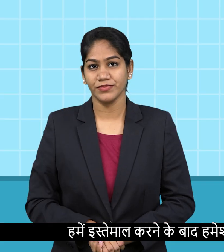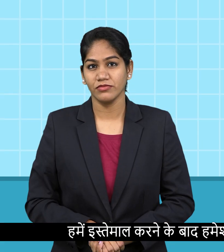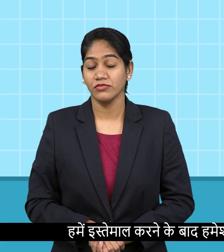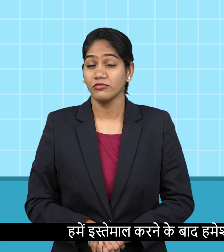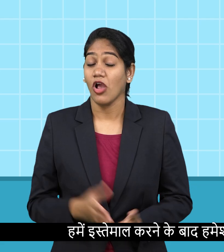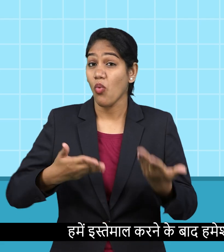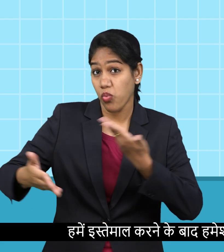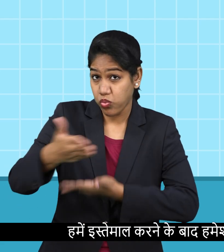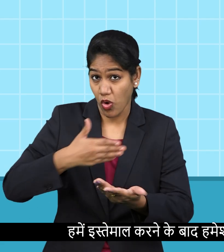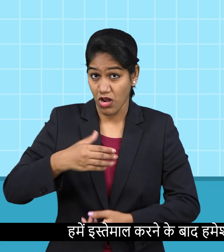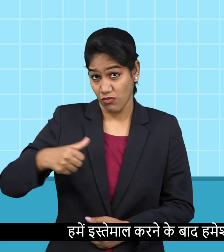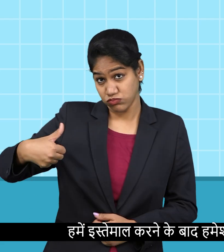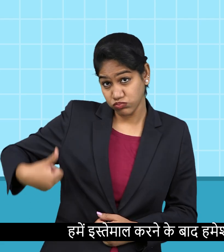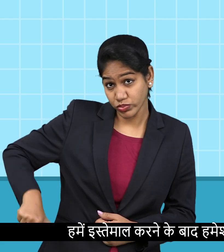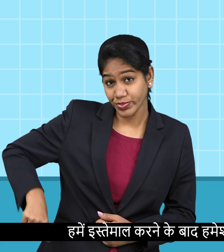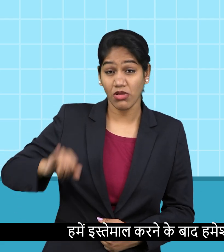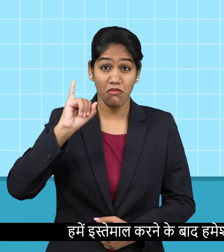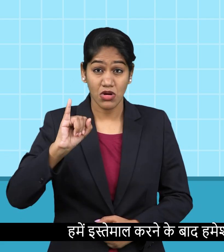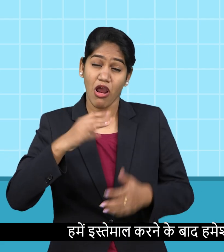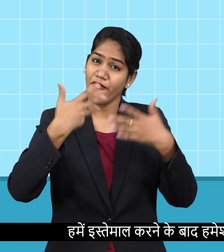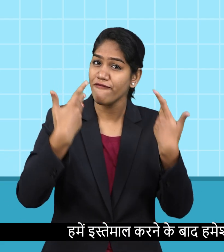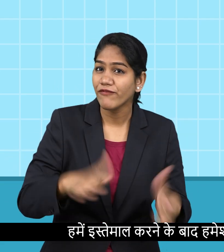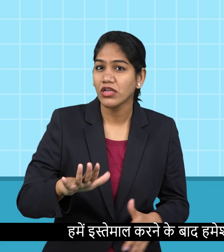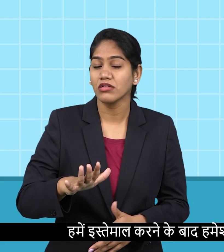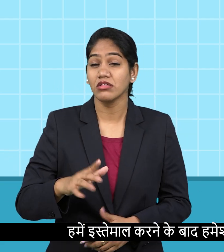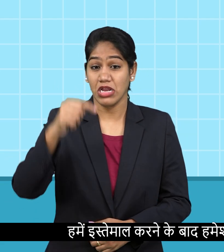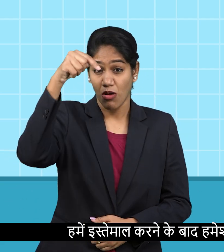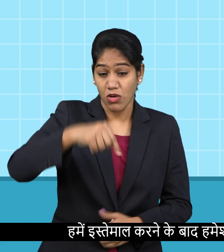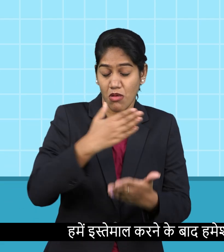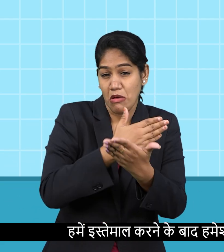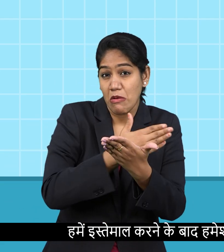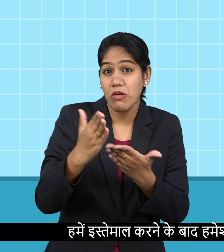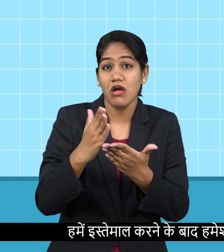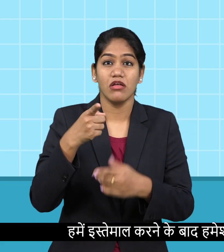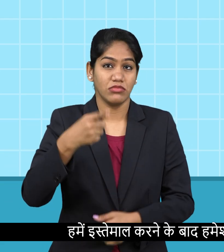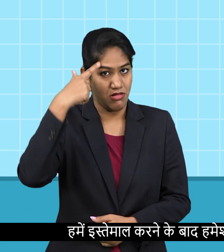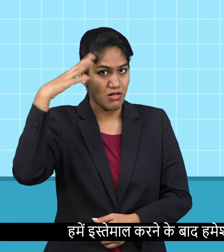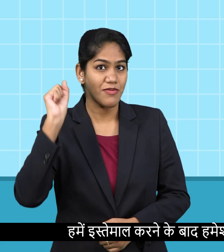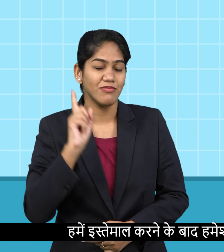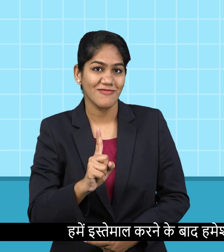हमें इस्तेमाल करने के बाद हमेशा शौचालय को फ्लश करना याद रखना चाहिए।